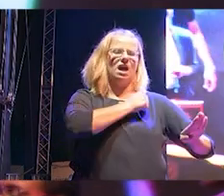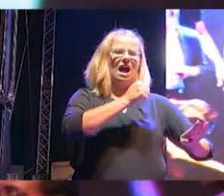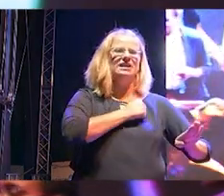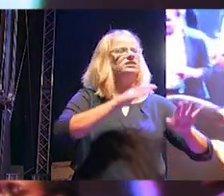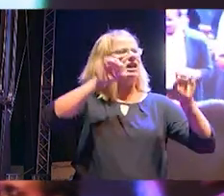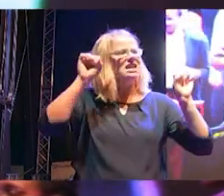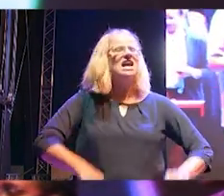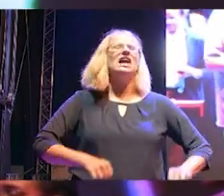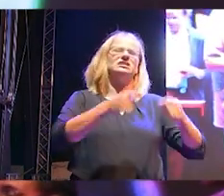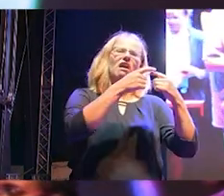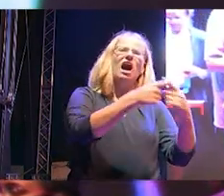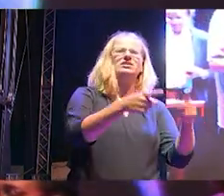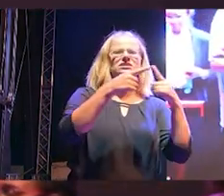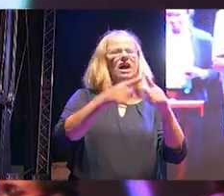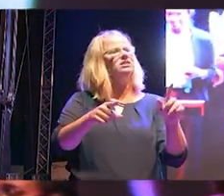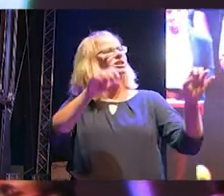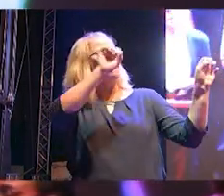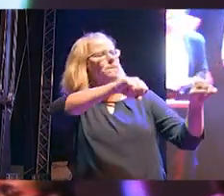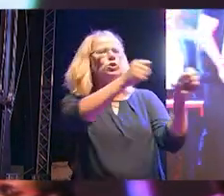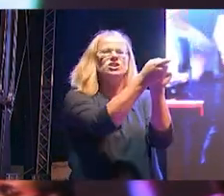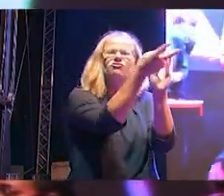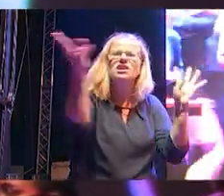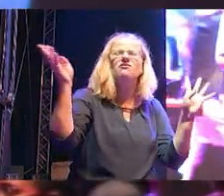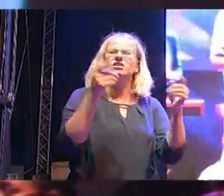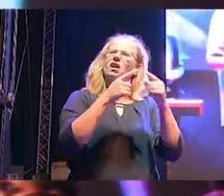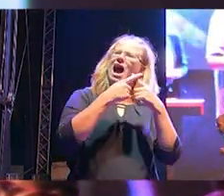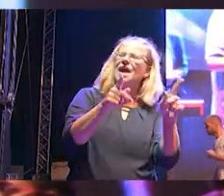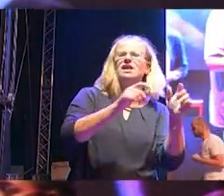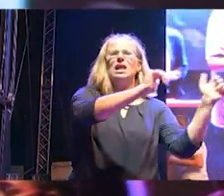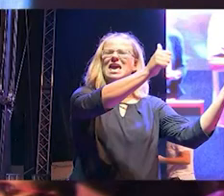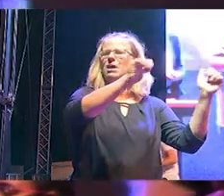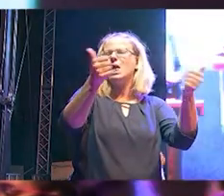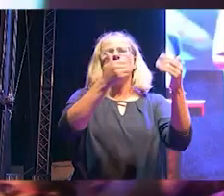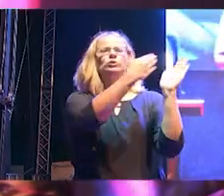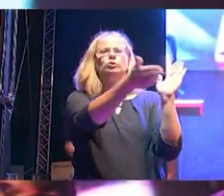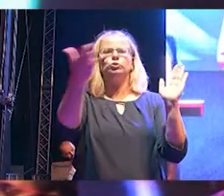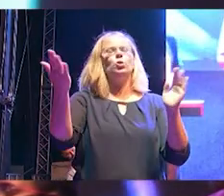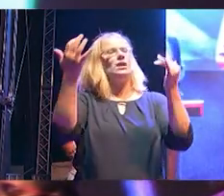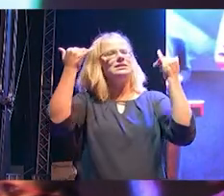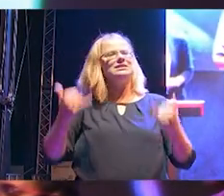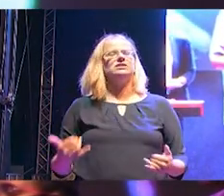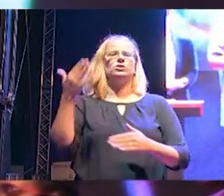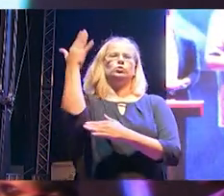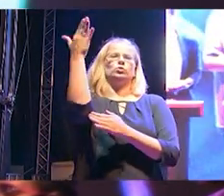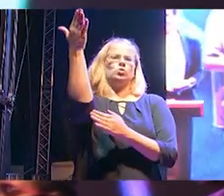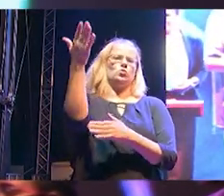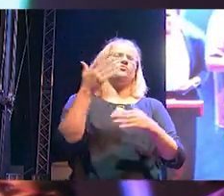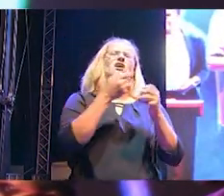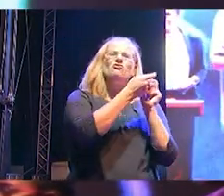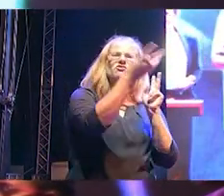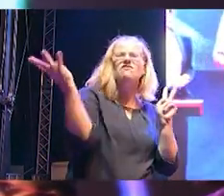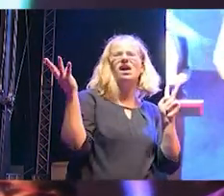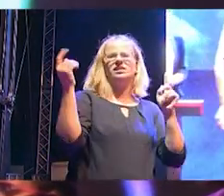denken, anders leben können. Und deshalb, liebe Menschen, soll jetzt und in Zukunft gelten, unsere Vielfalt,